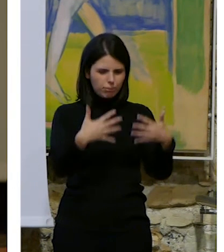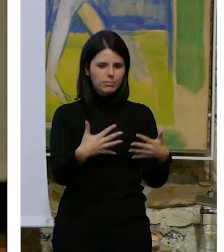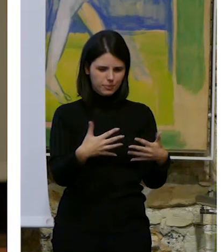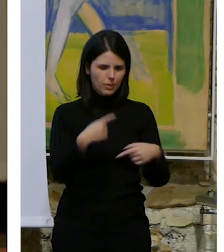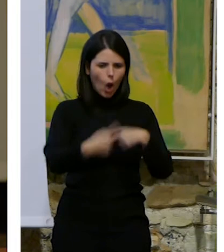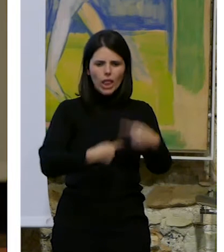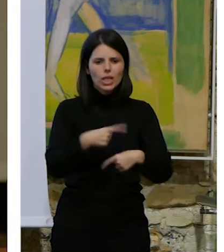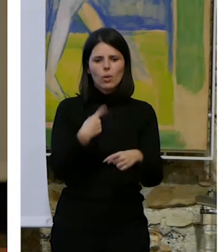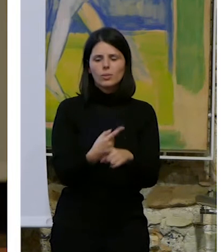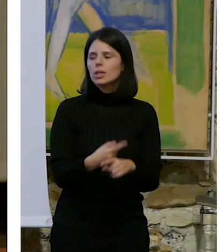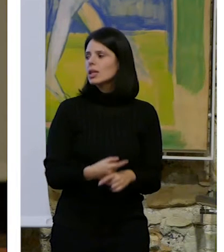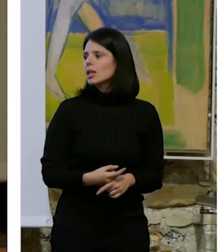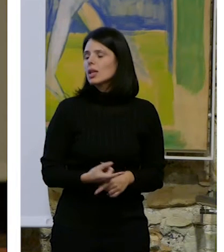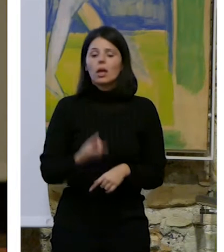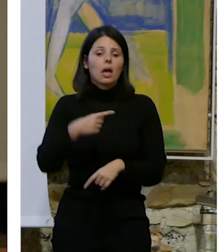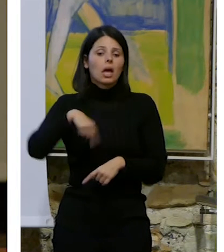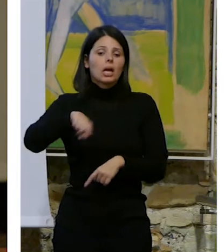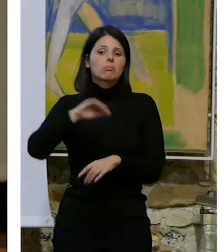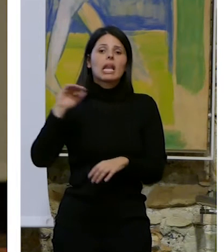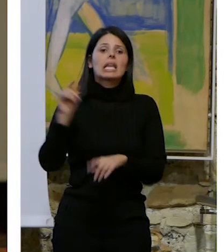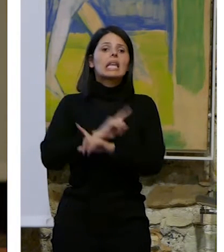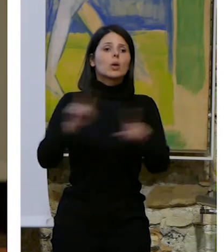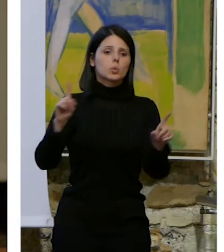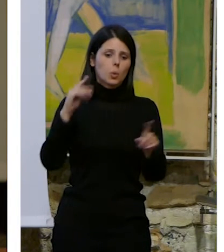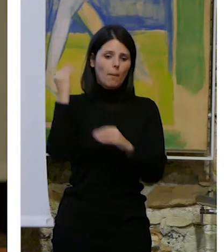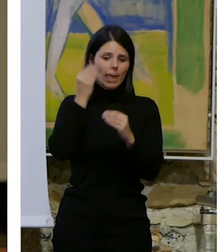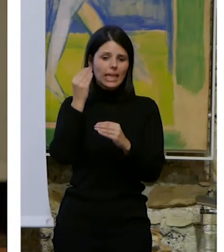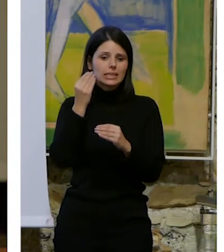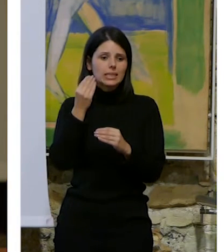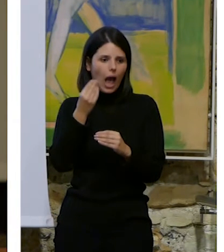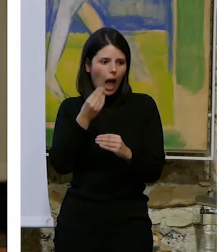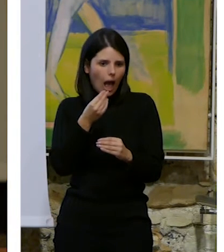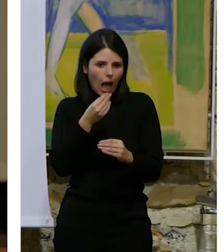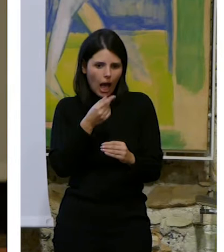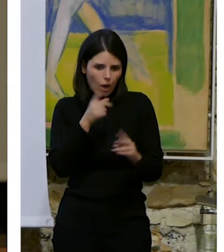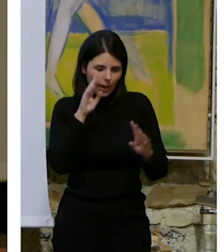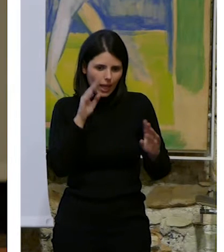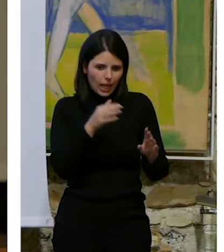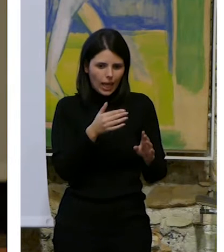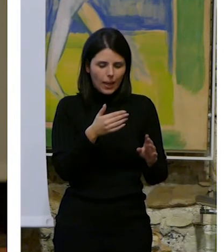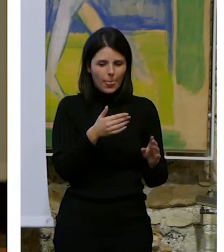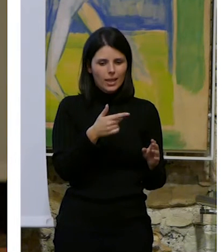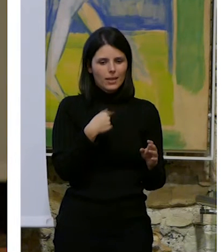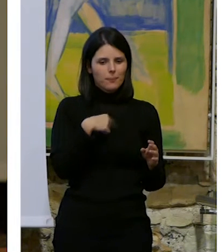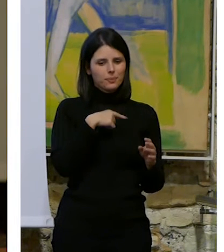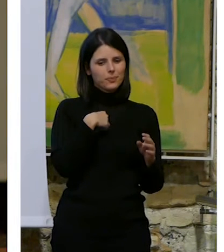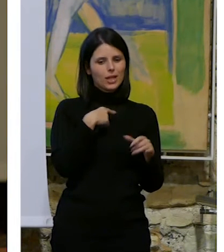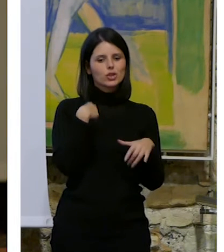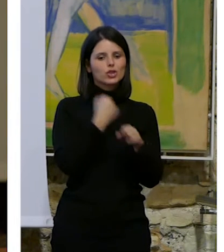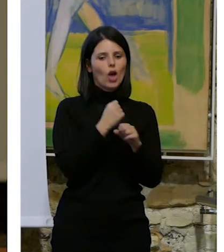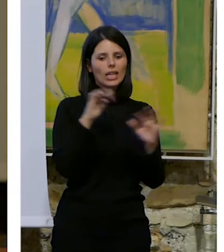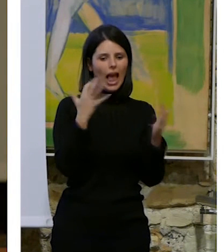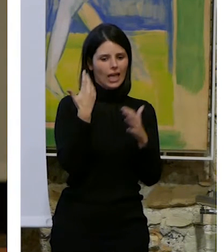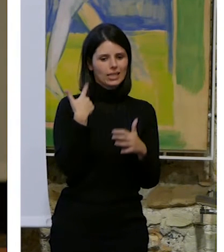perché poi nessuno pensa che il Daverio si occupi di queste stramberie, mi pensano faccia lo storico dell'arte, ma io lo faccio apposta perché i miei concorrenti